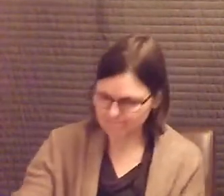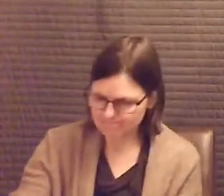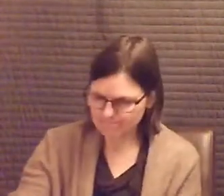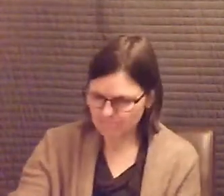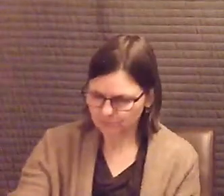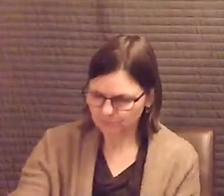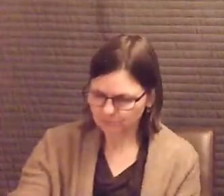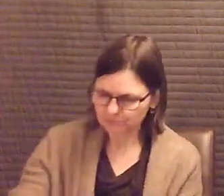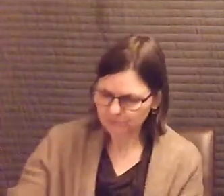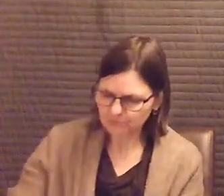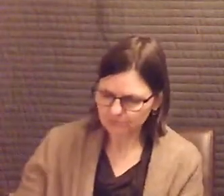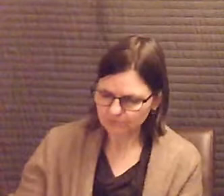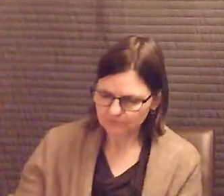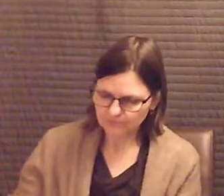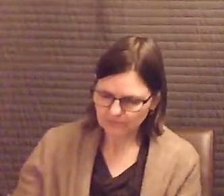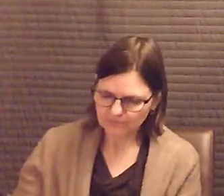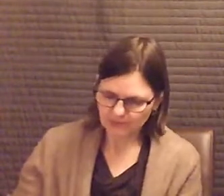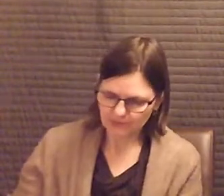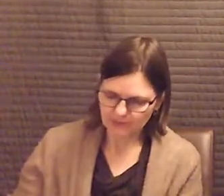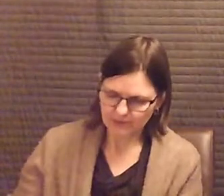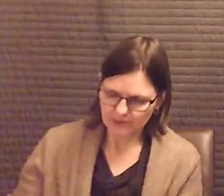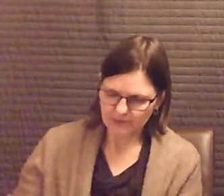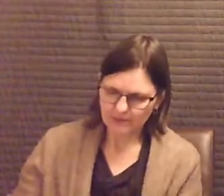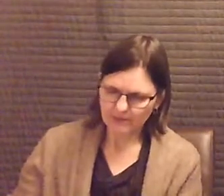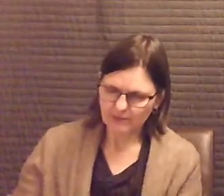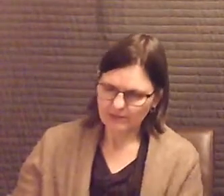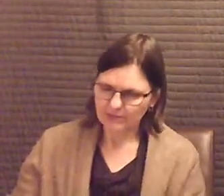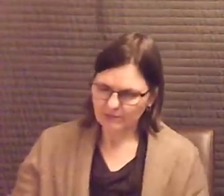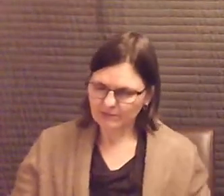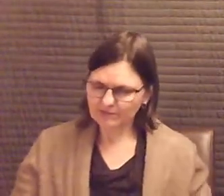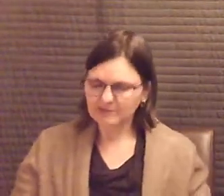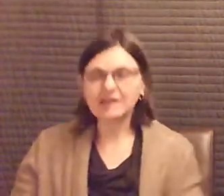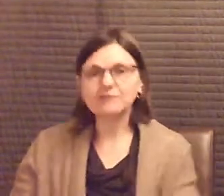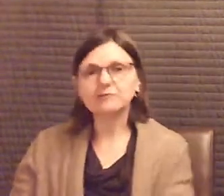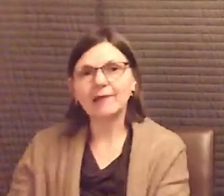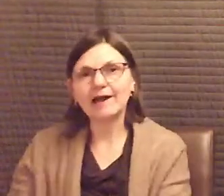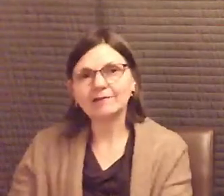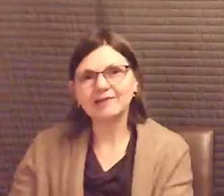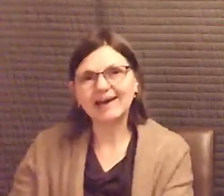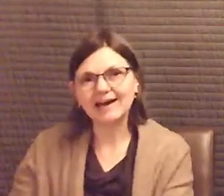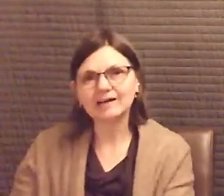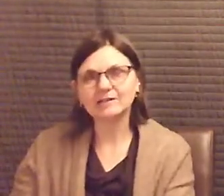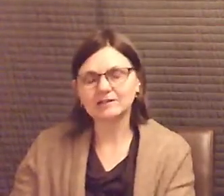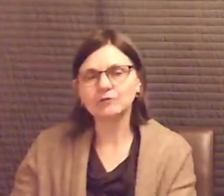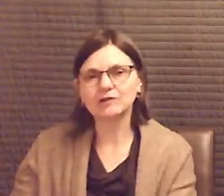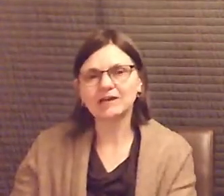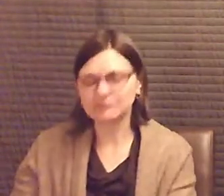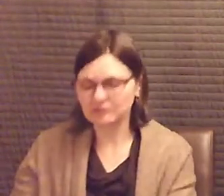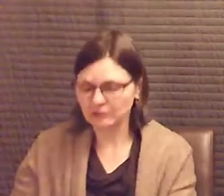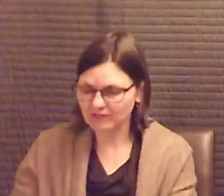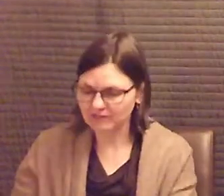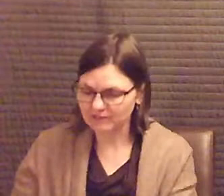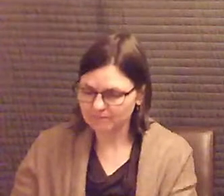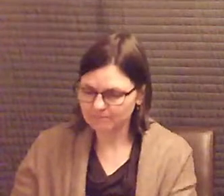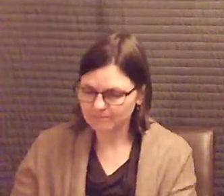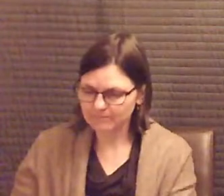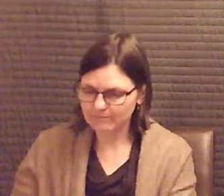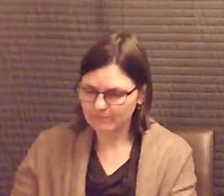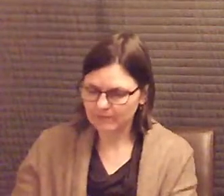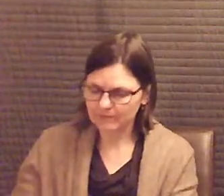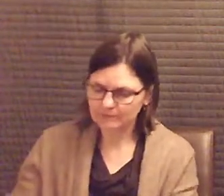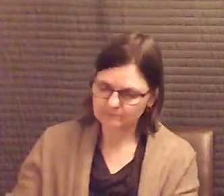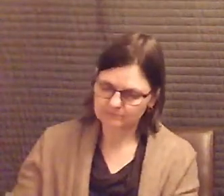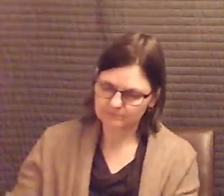zeggen die was langzaam beseffen play of hele budget dat dit is een de plaag van hagel over egypte sociale safe